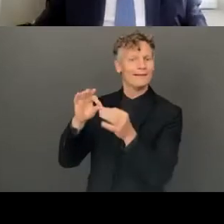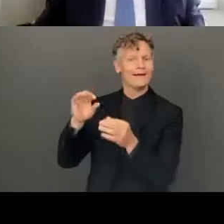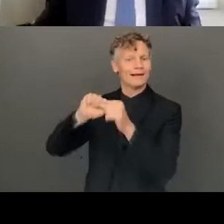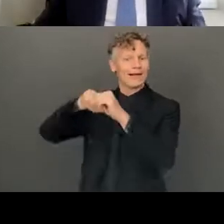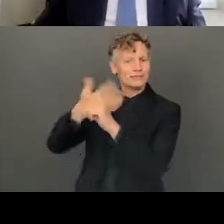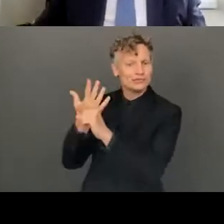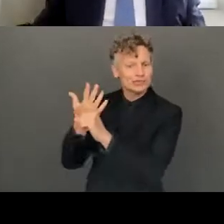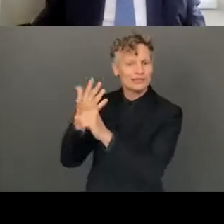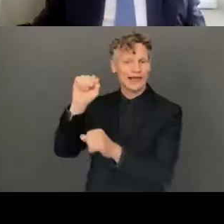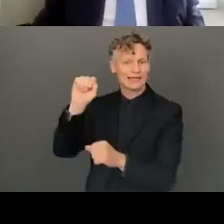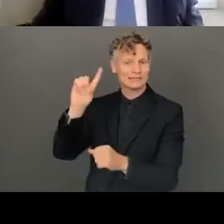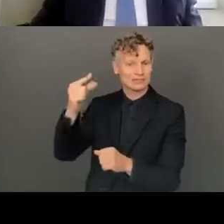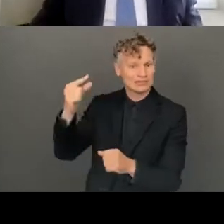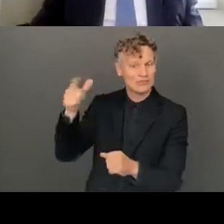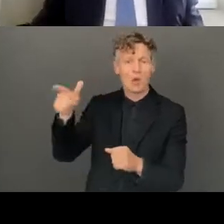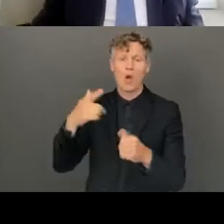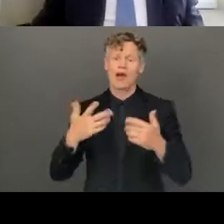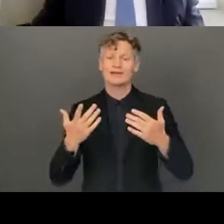et